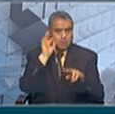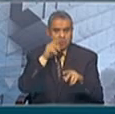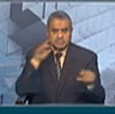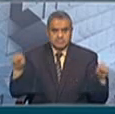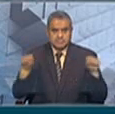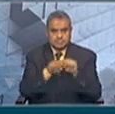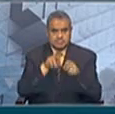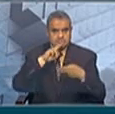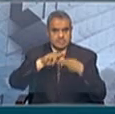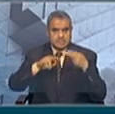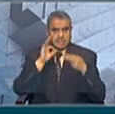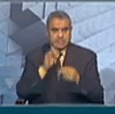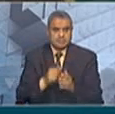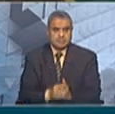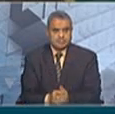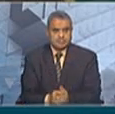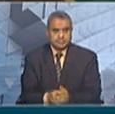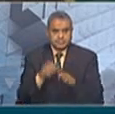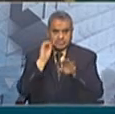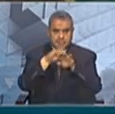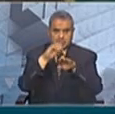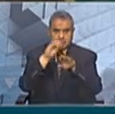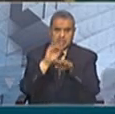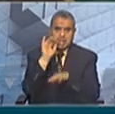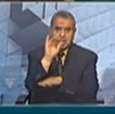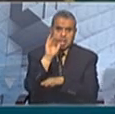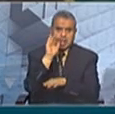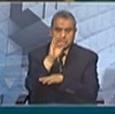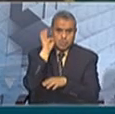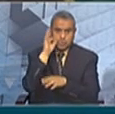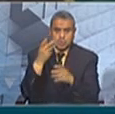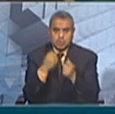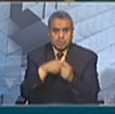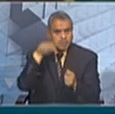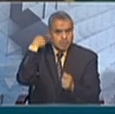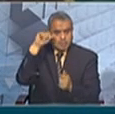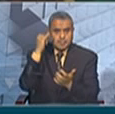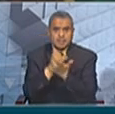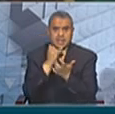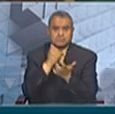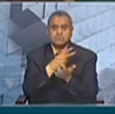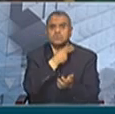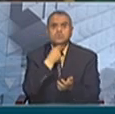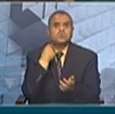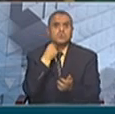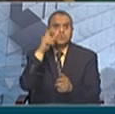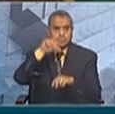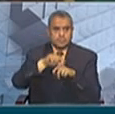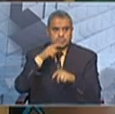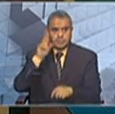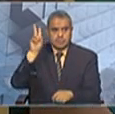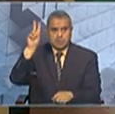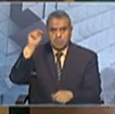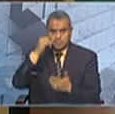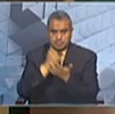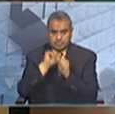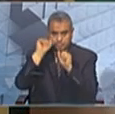والإسرائيليين. أدعو أن يبدأ الأمين العام للأمم